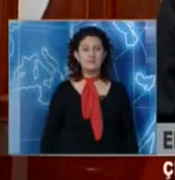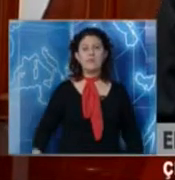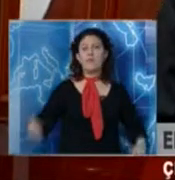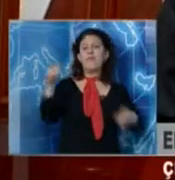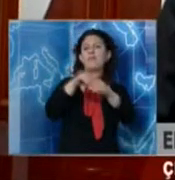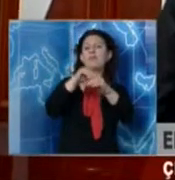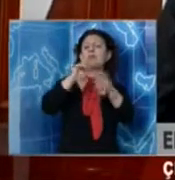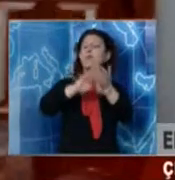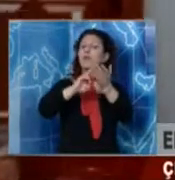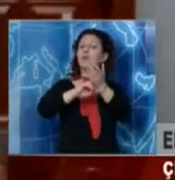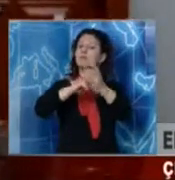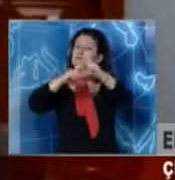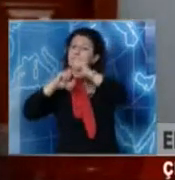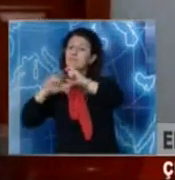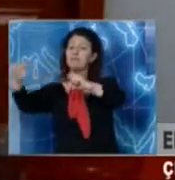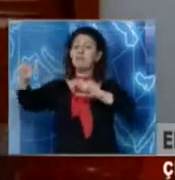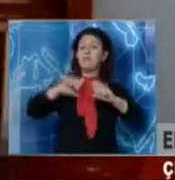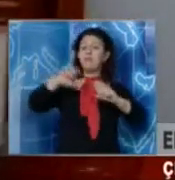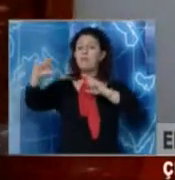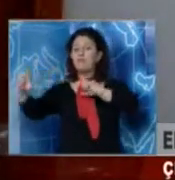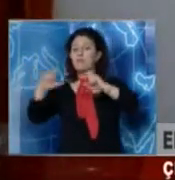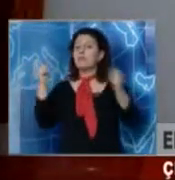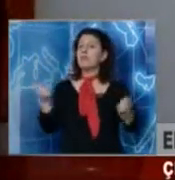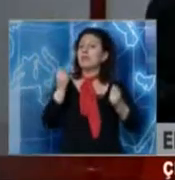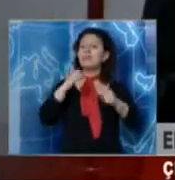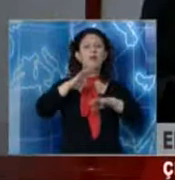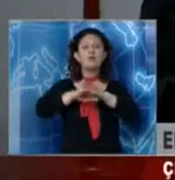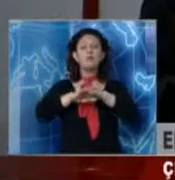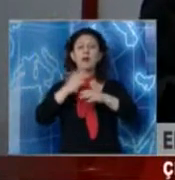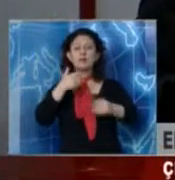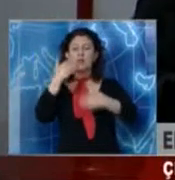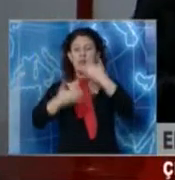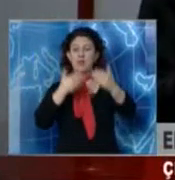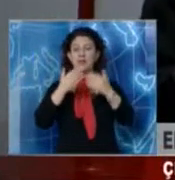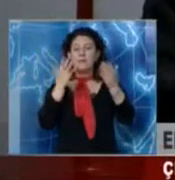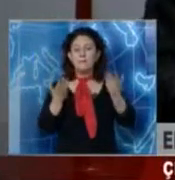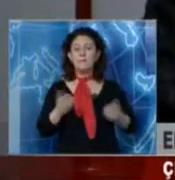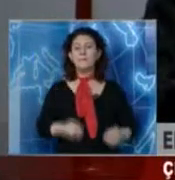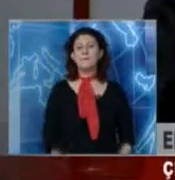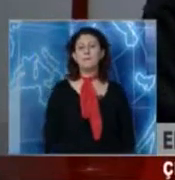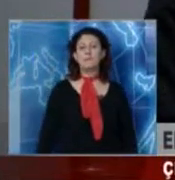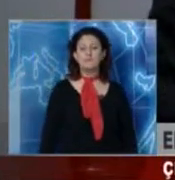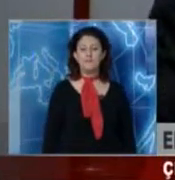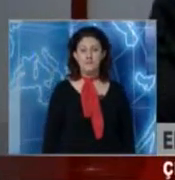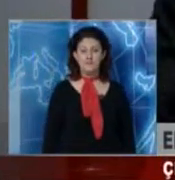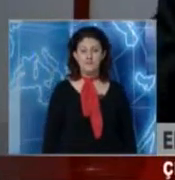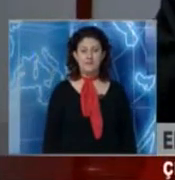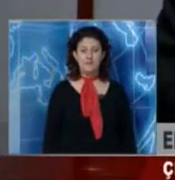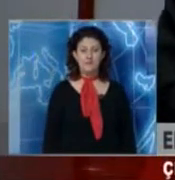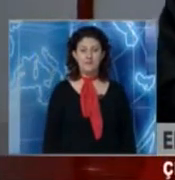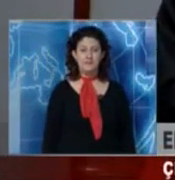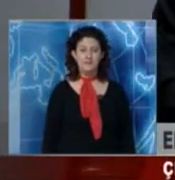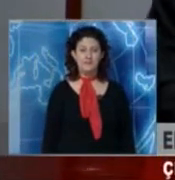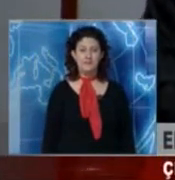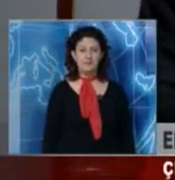Meclis üyelerinin sorularını yanıtlayan Çelik, çalışmalar hakkında bilgiler verdi. Yani nasıl istedim, meclis üyelerini?